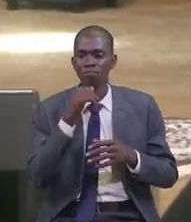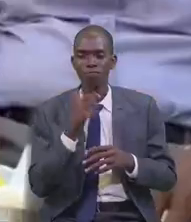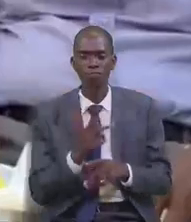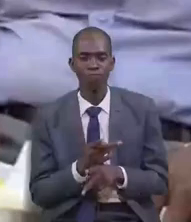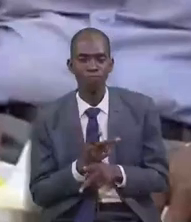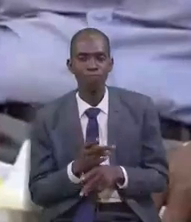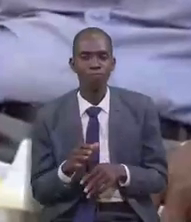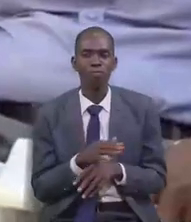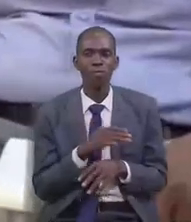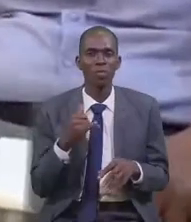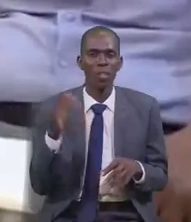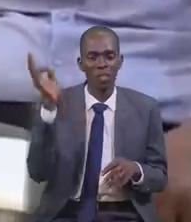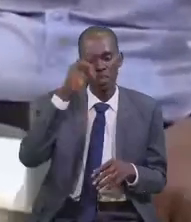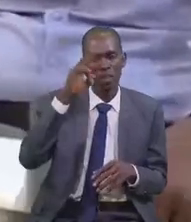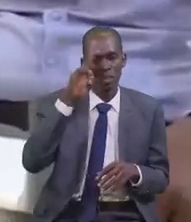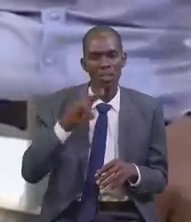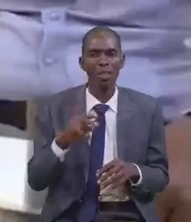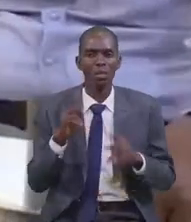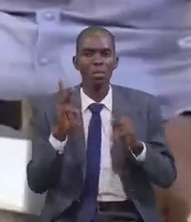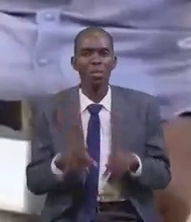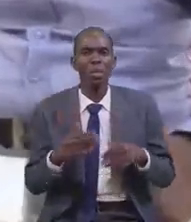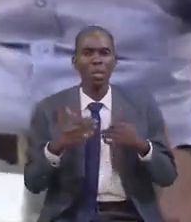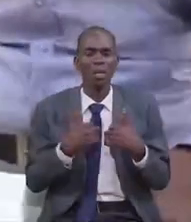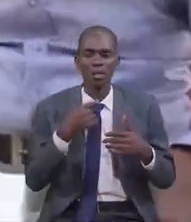m'a ouvert tout son cœur.